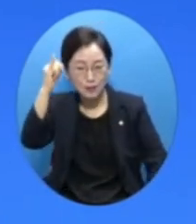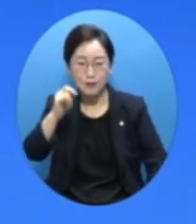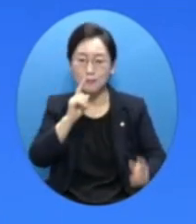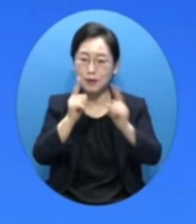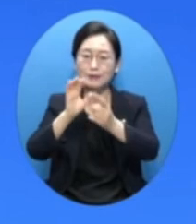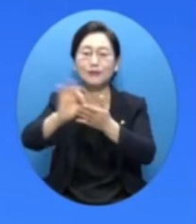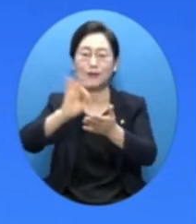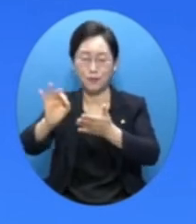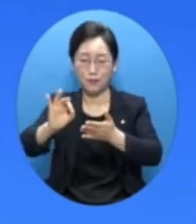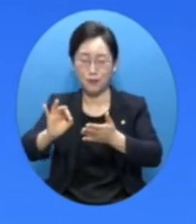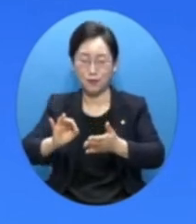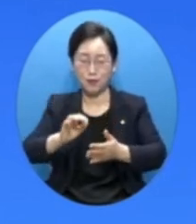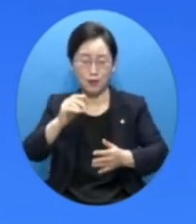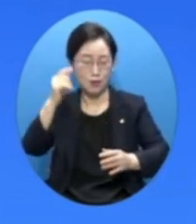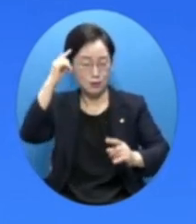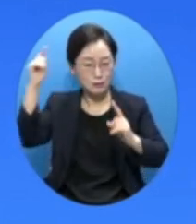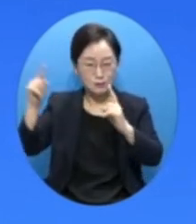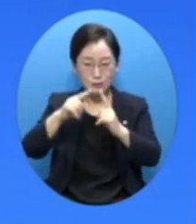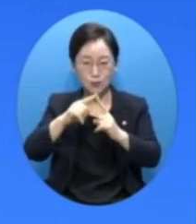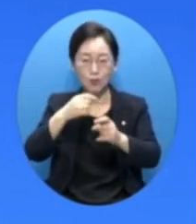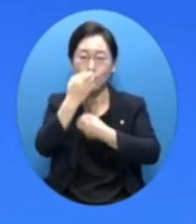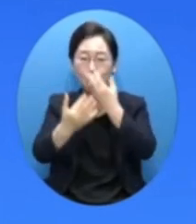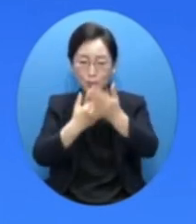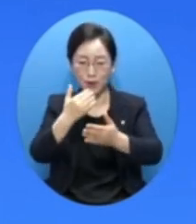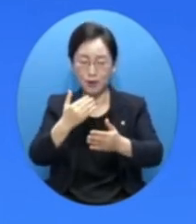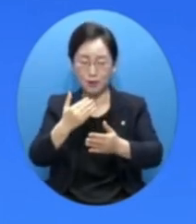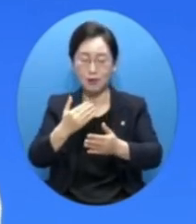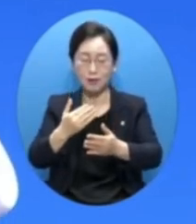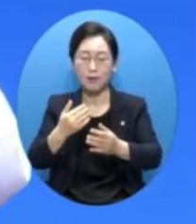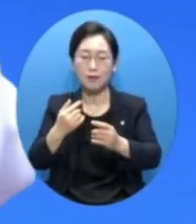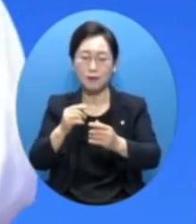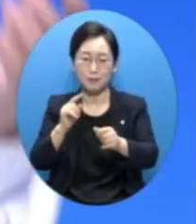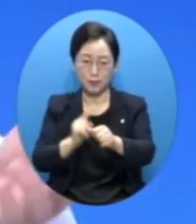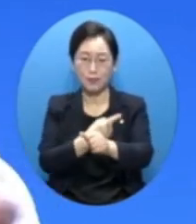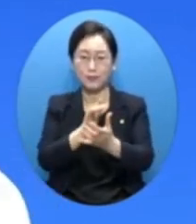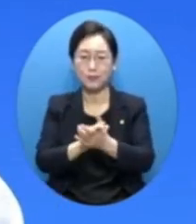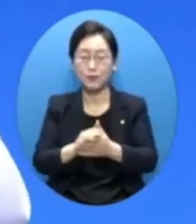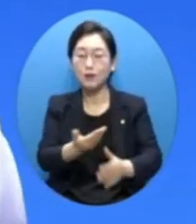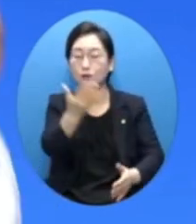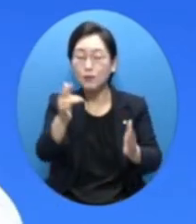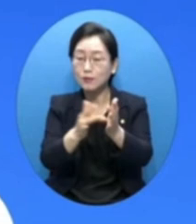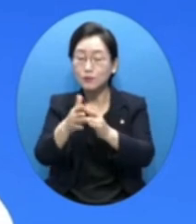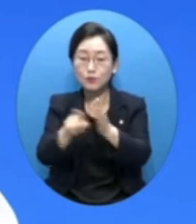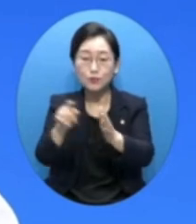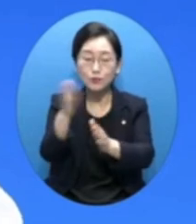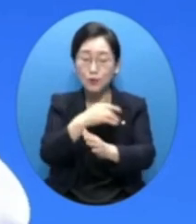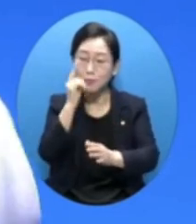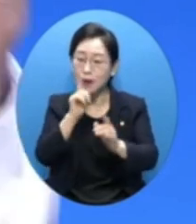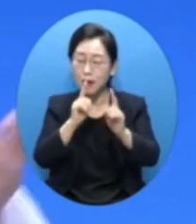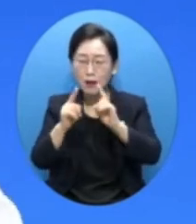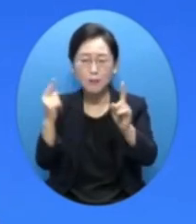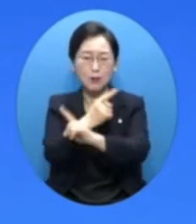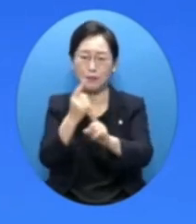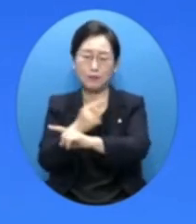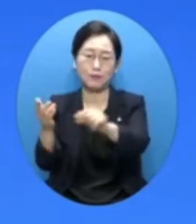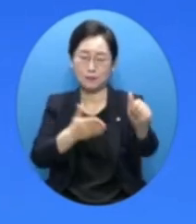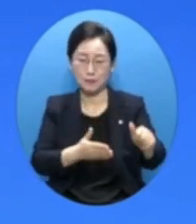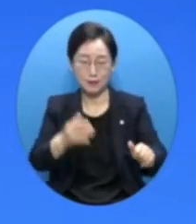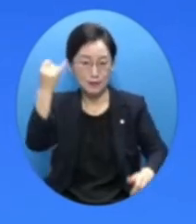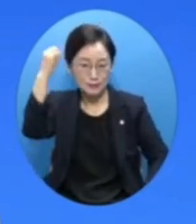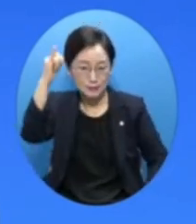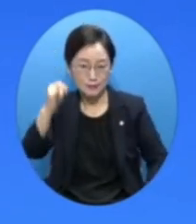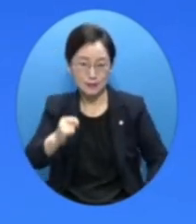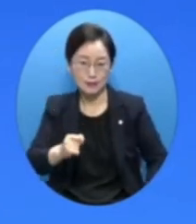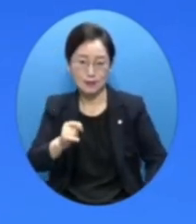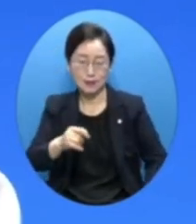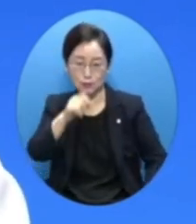바뀌어서 긍정적인 고백을 하게 되는 것입니다. 여러분 예수 믿고 나서 우리 언어가 바뀌어야 됩니다. 창조적이고 긍정적이고 생산적인 언어로 바뀌어야 되는